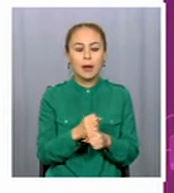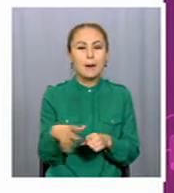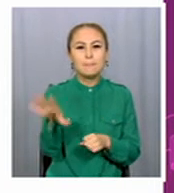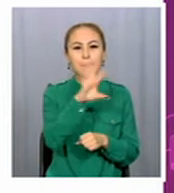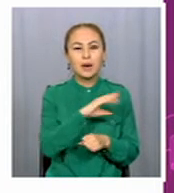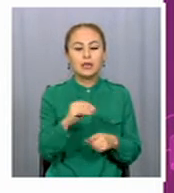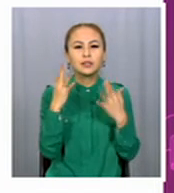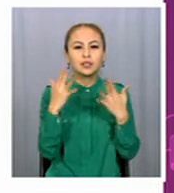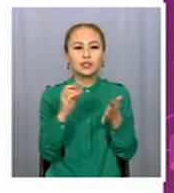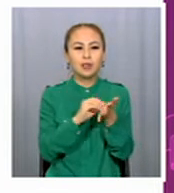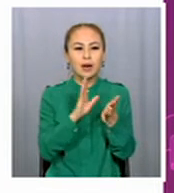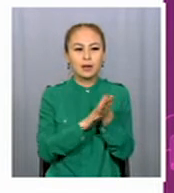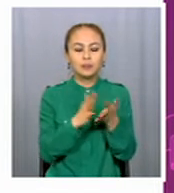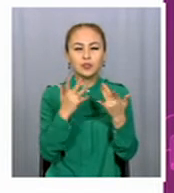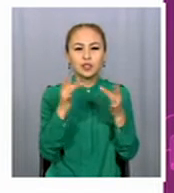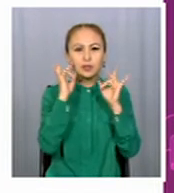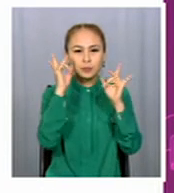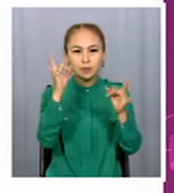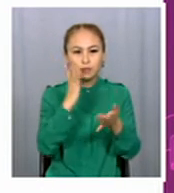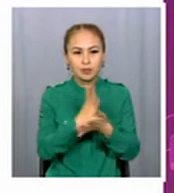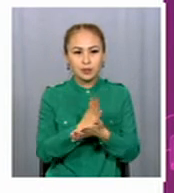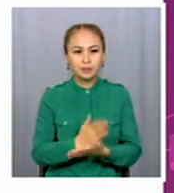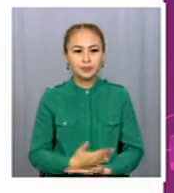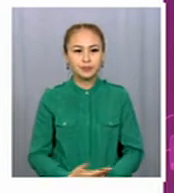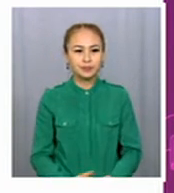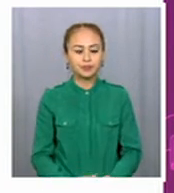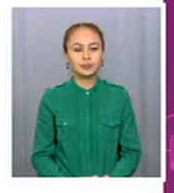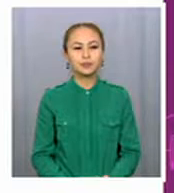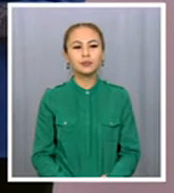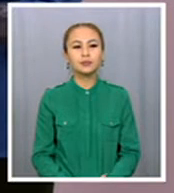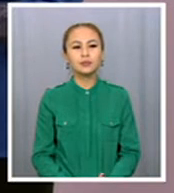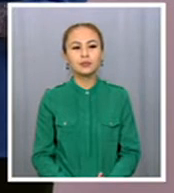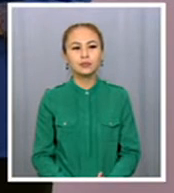неше әріп, неше дыбыс бар?